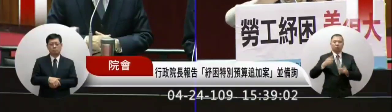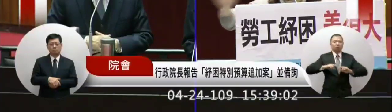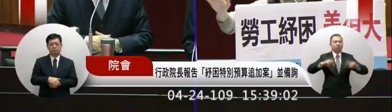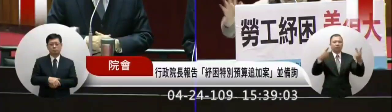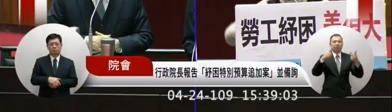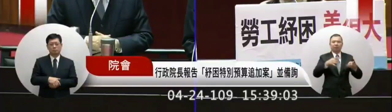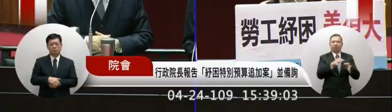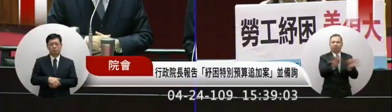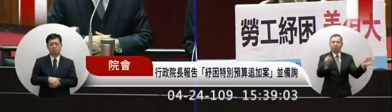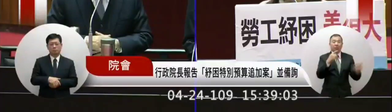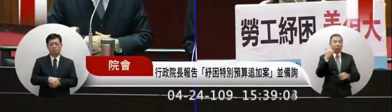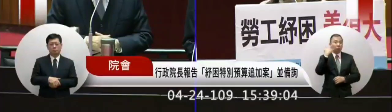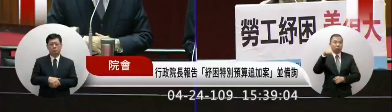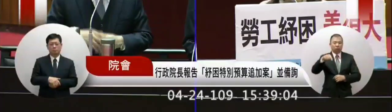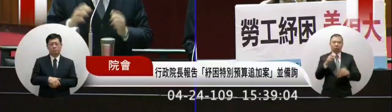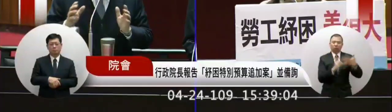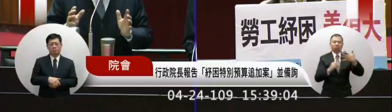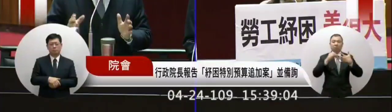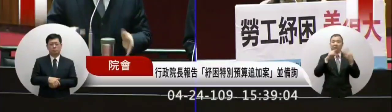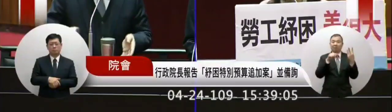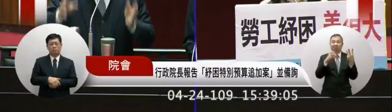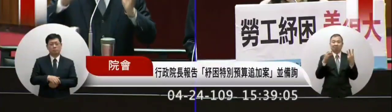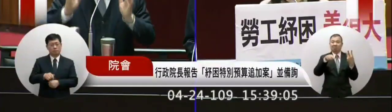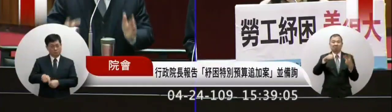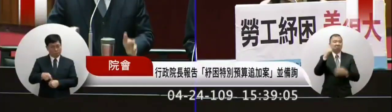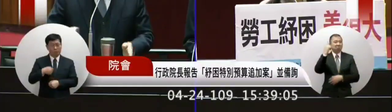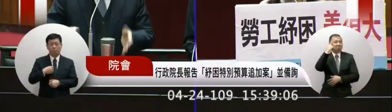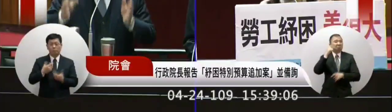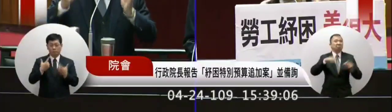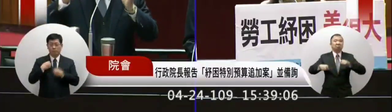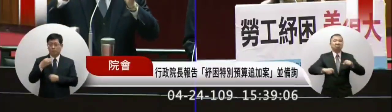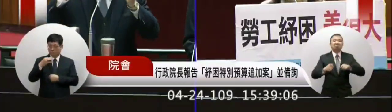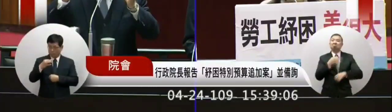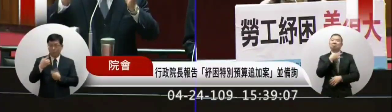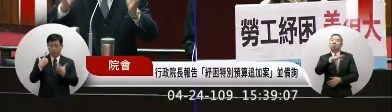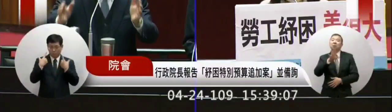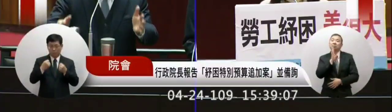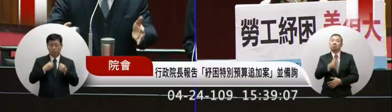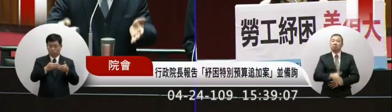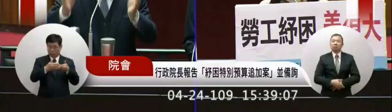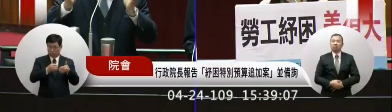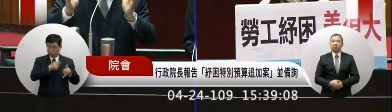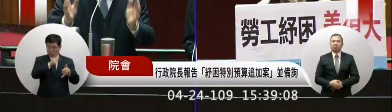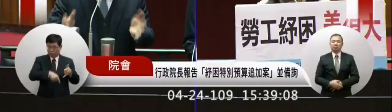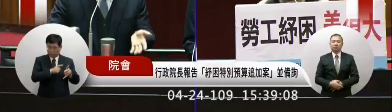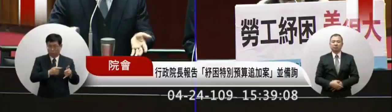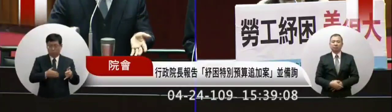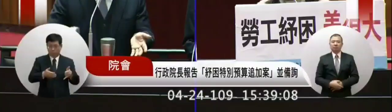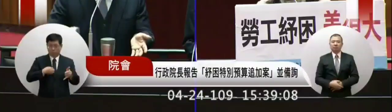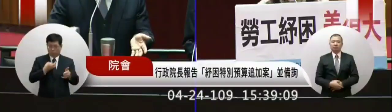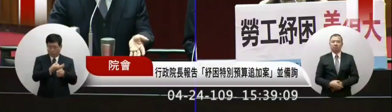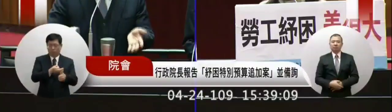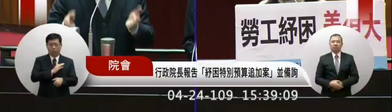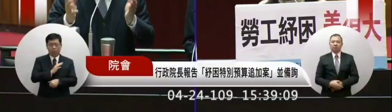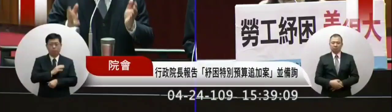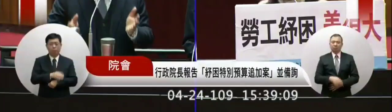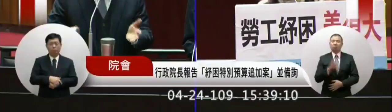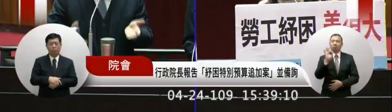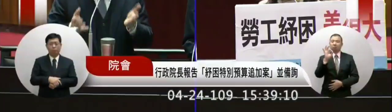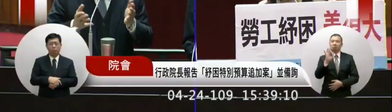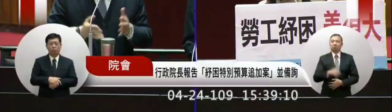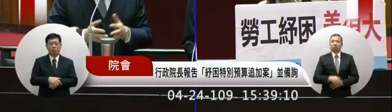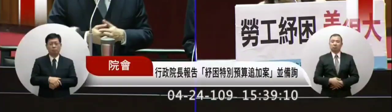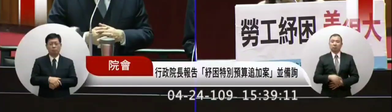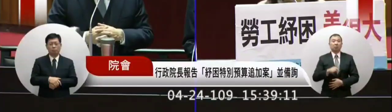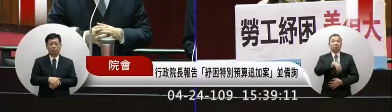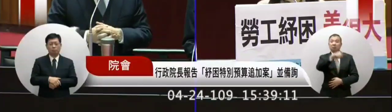对就算3.0也不考虑就对了。 就是说。钱 是给，我要确定这个哈， 钱是给最需要的人。 好，所